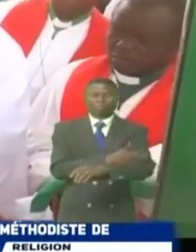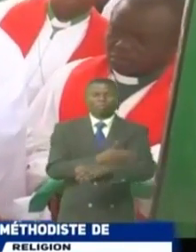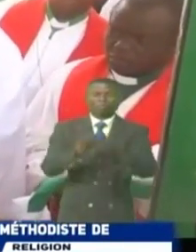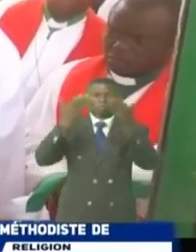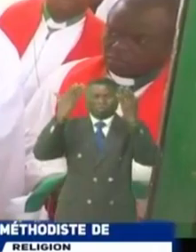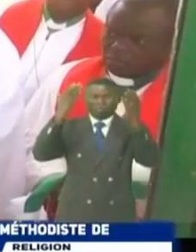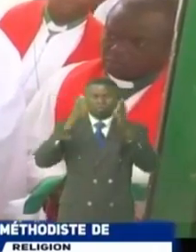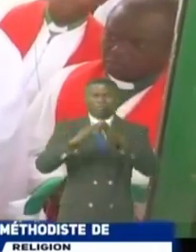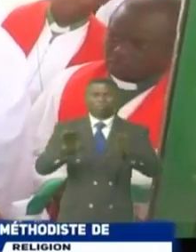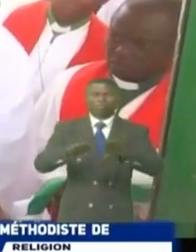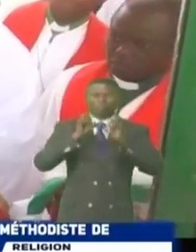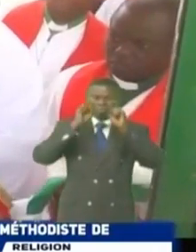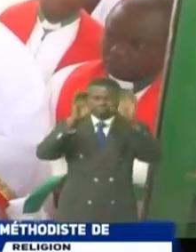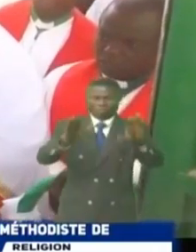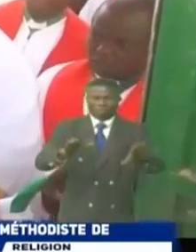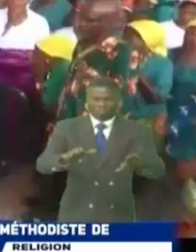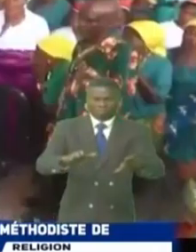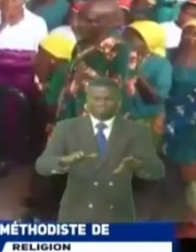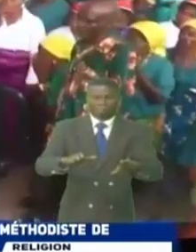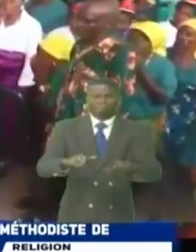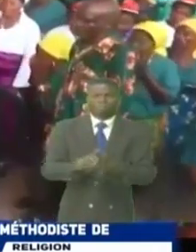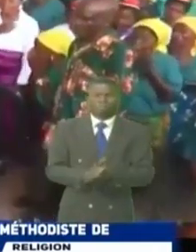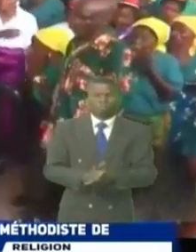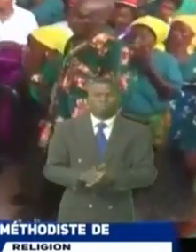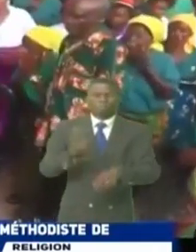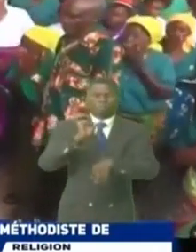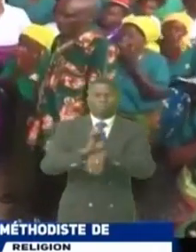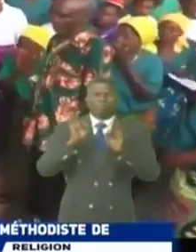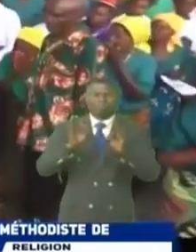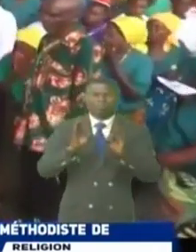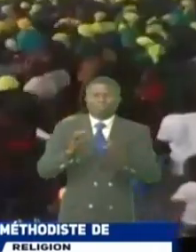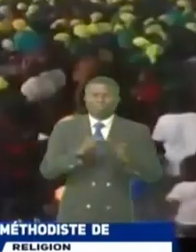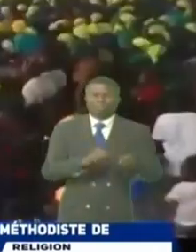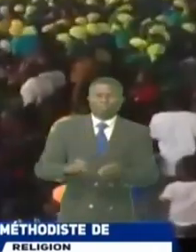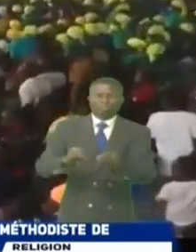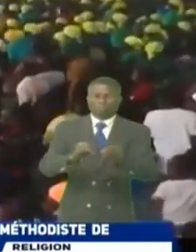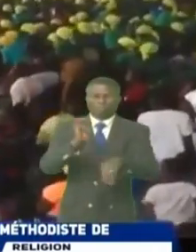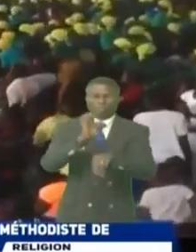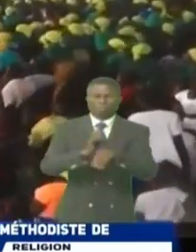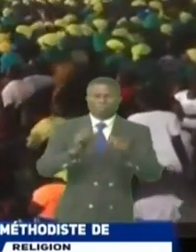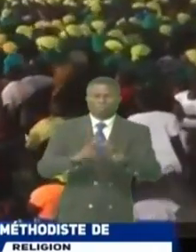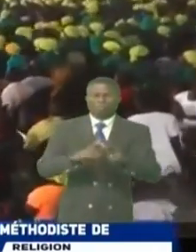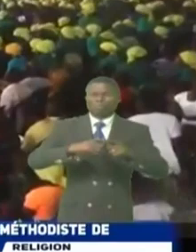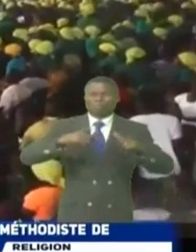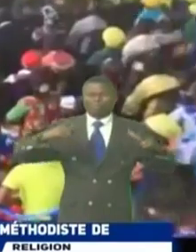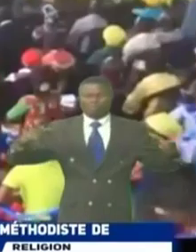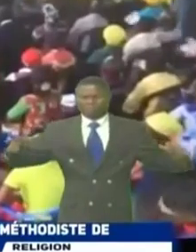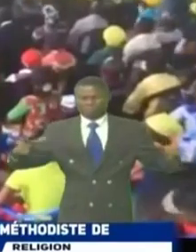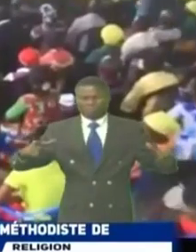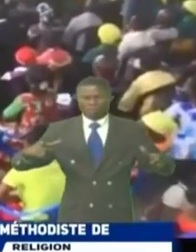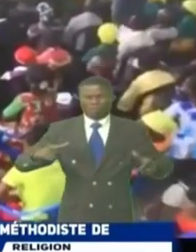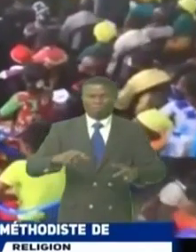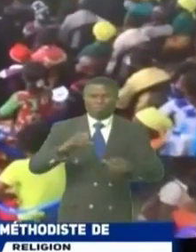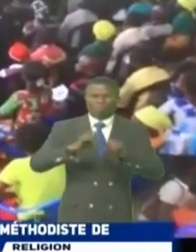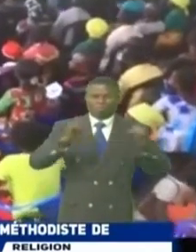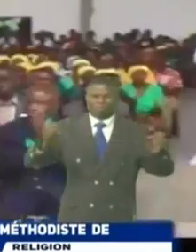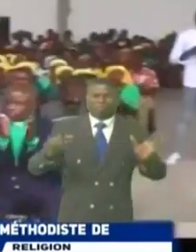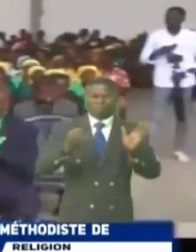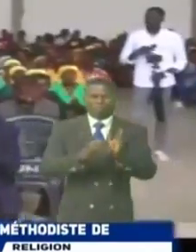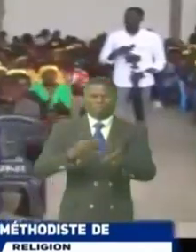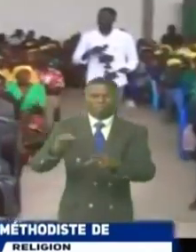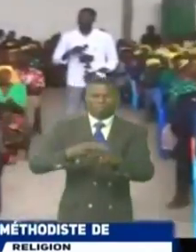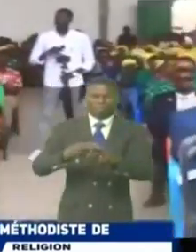avec l'inauguration de la nouvelle église méthodiste. Cette nouvelle bâtisse de 48 mètres de longueur et 56 mètres de largeur a